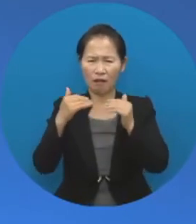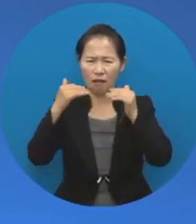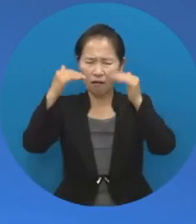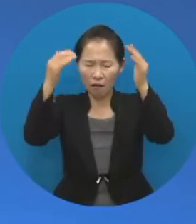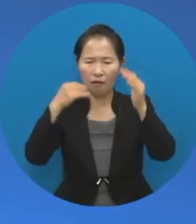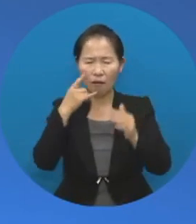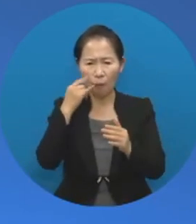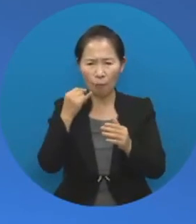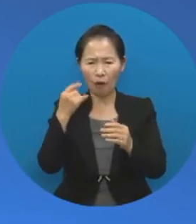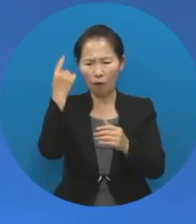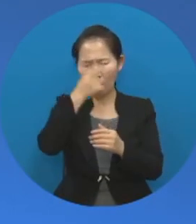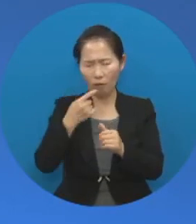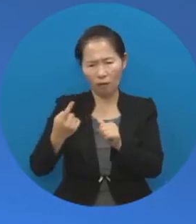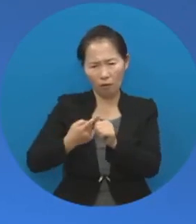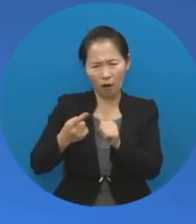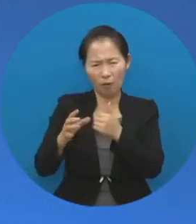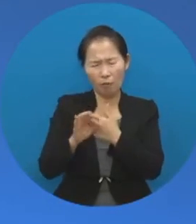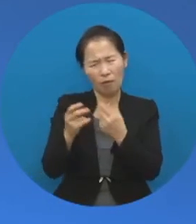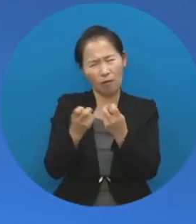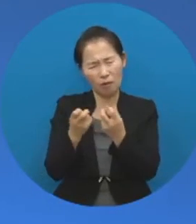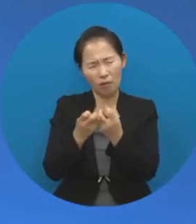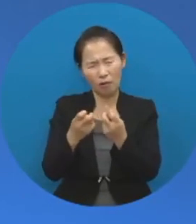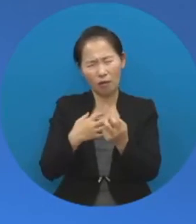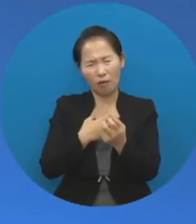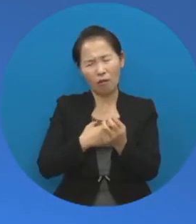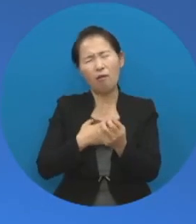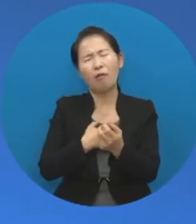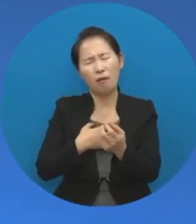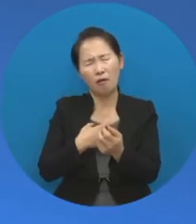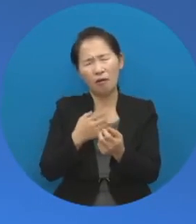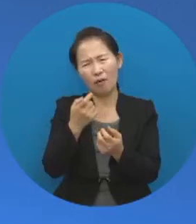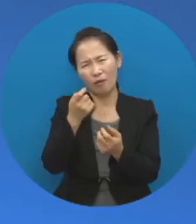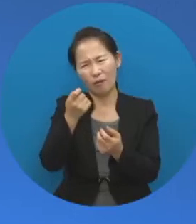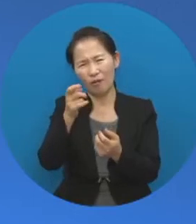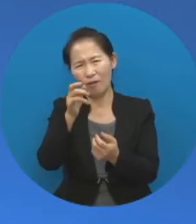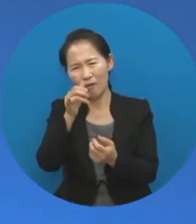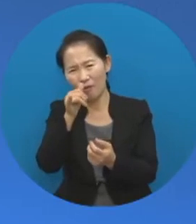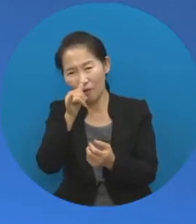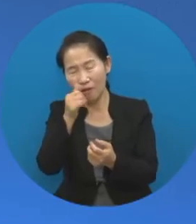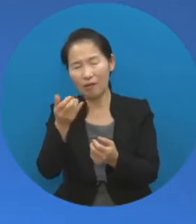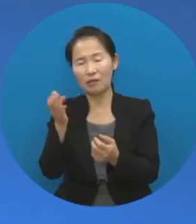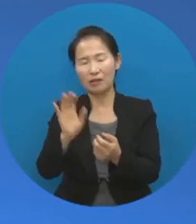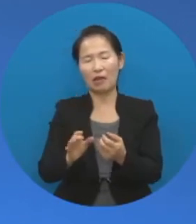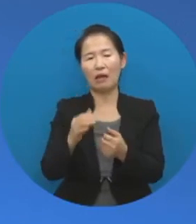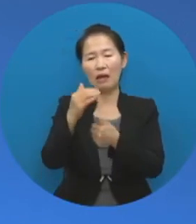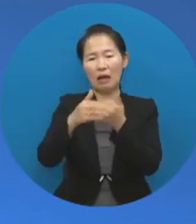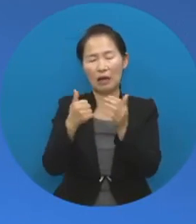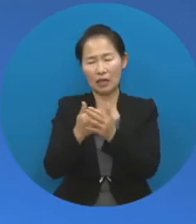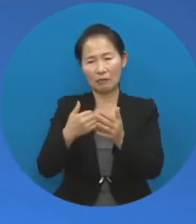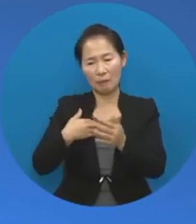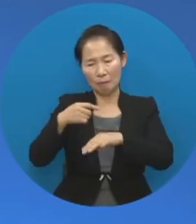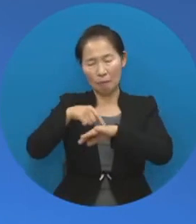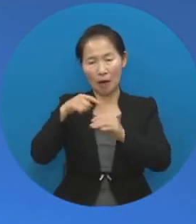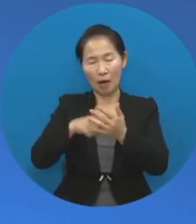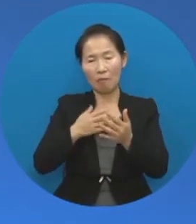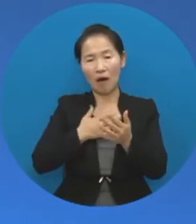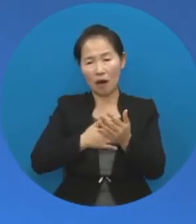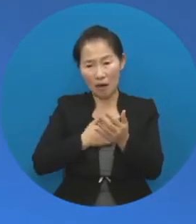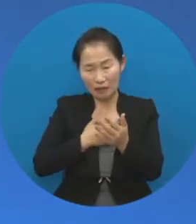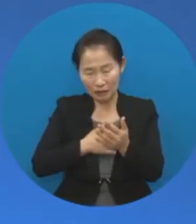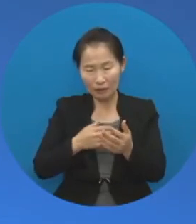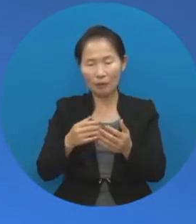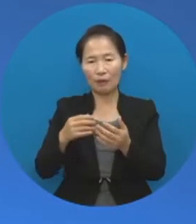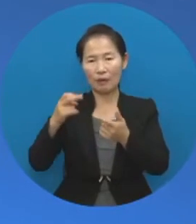이런 두려움이 사실은 되게 있었거든요. 근데 하나님이 그 마음을 아시고 어느 날 저